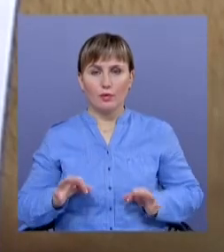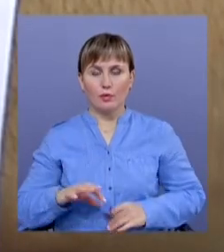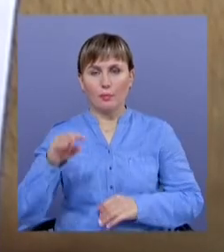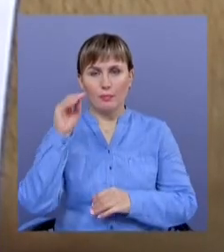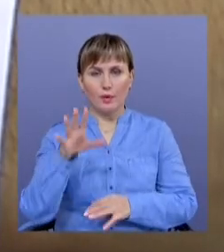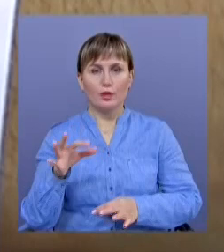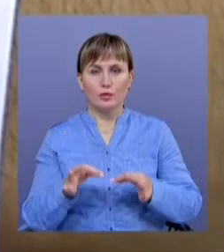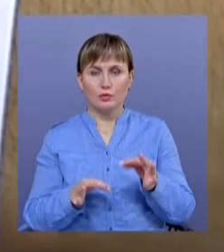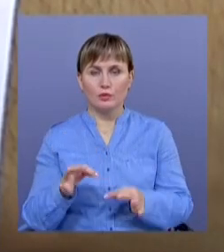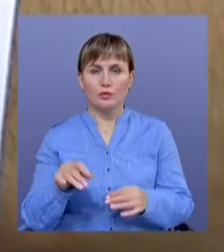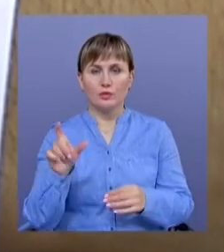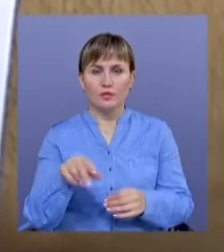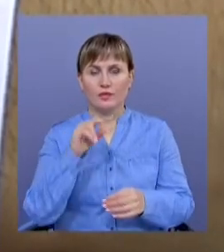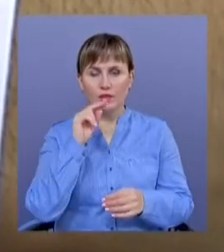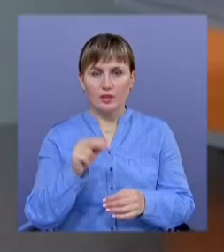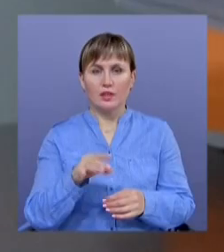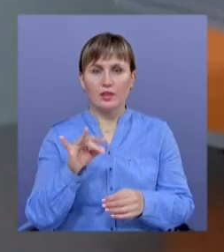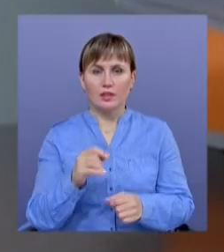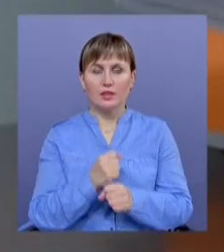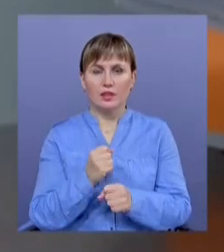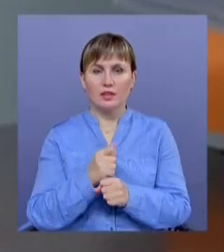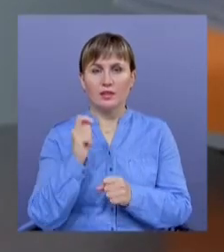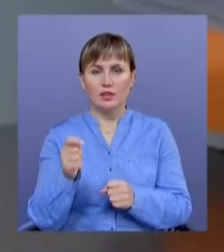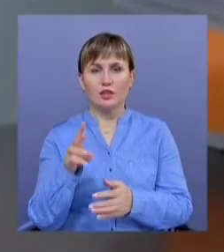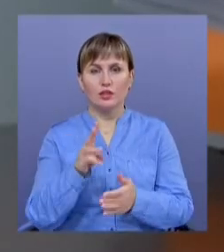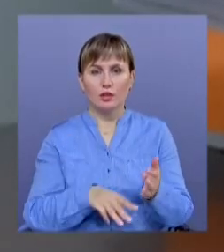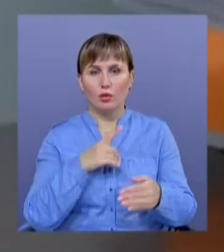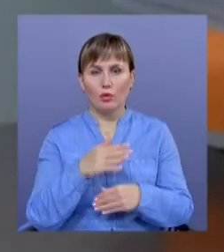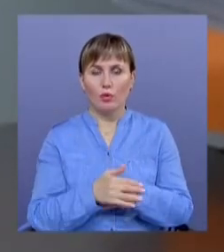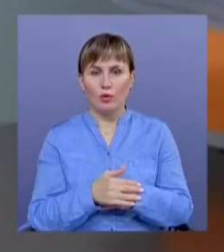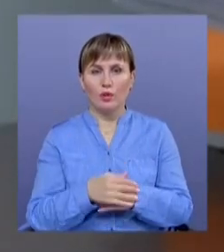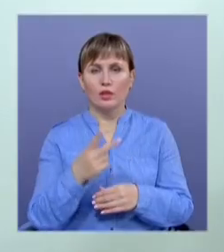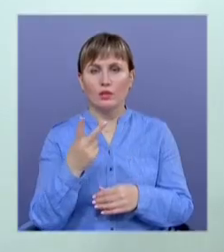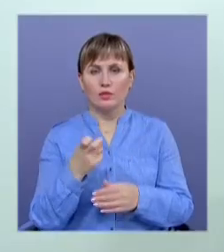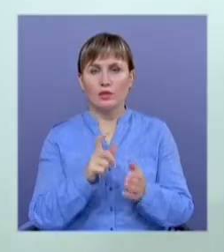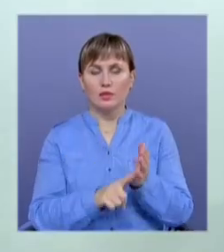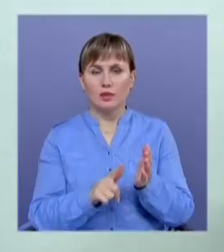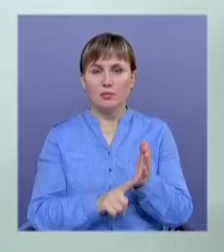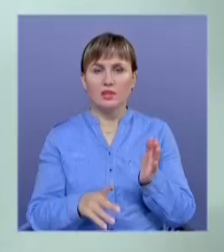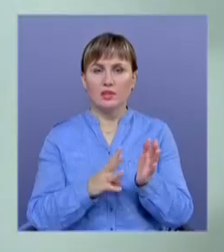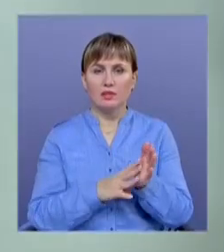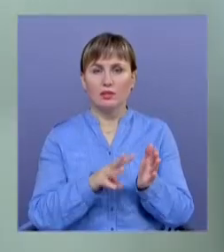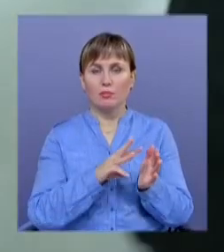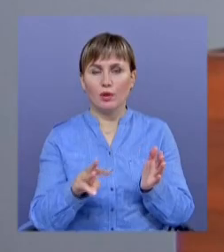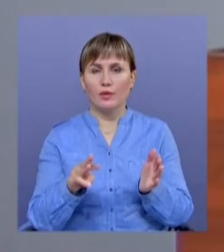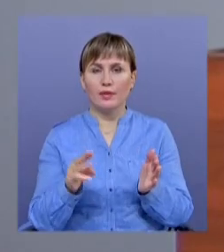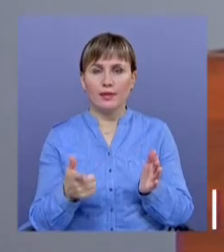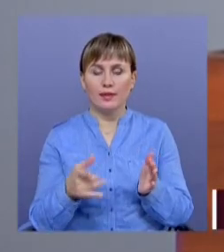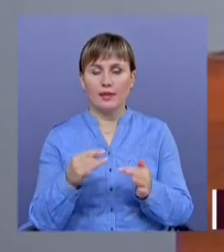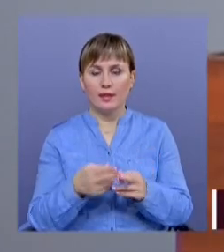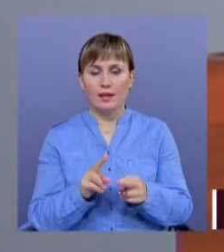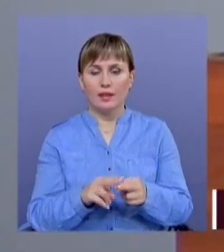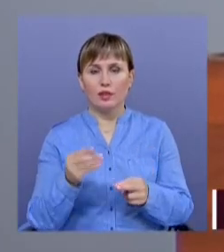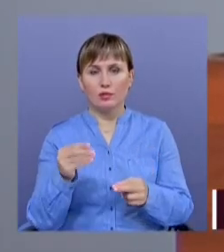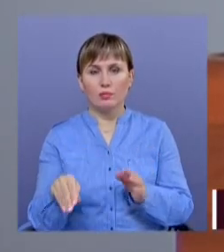суд признать Мусинова виновным и назначить ему штраф в размере около 279 миллионов тенге. Это